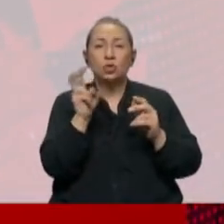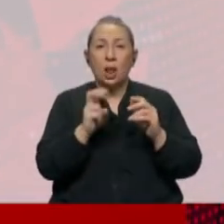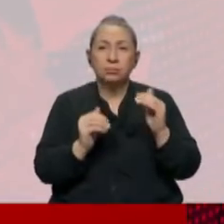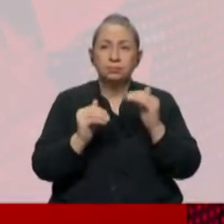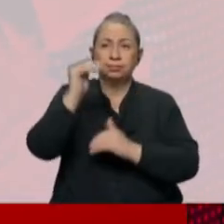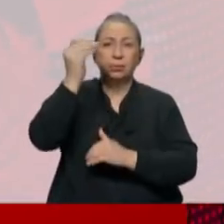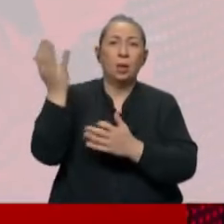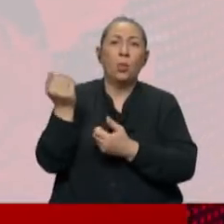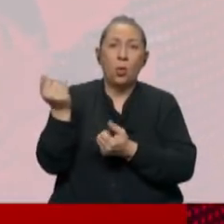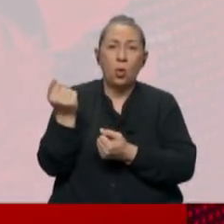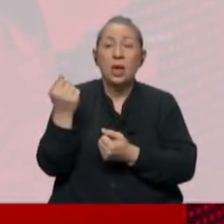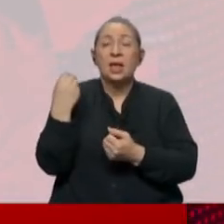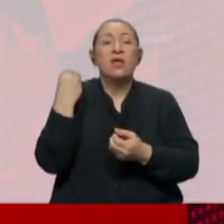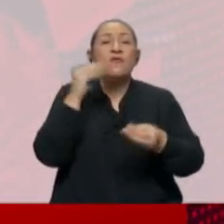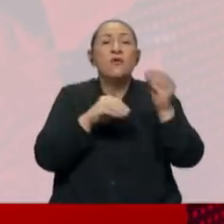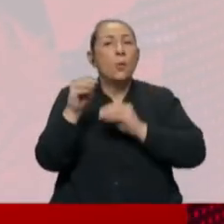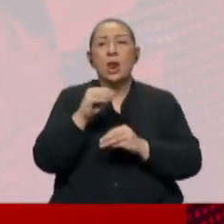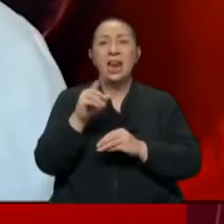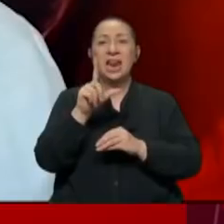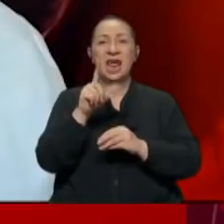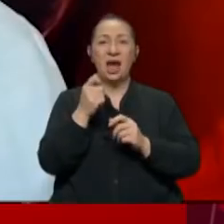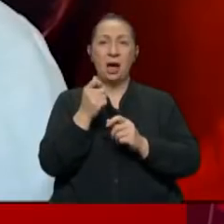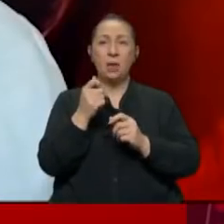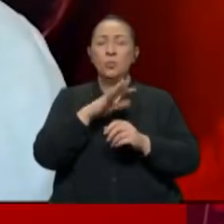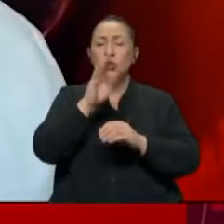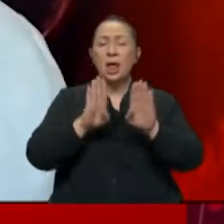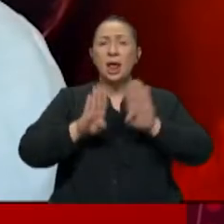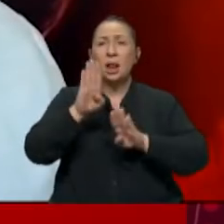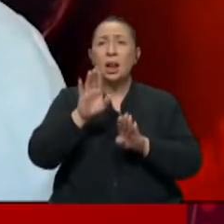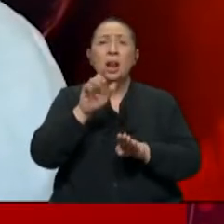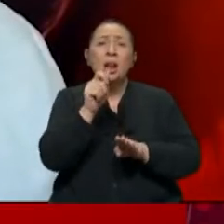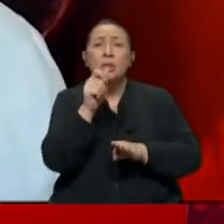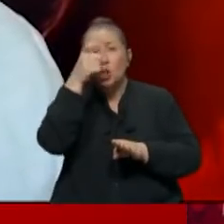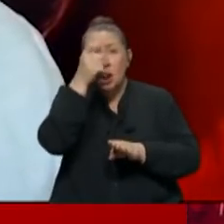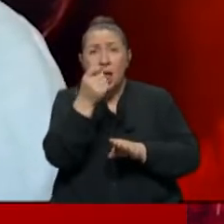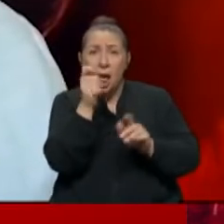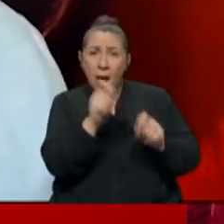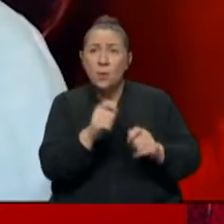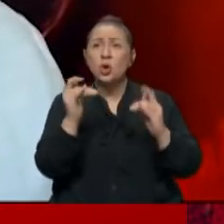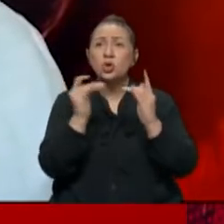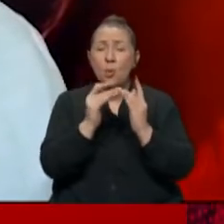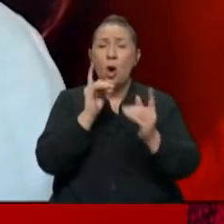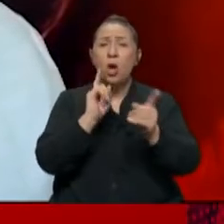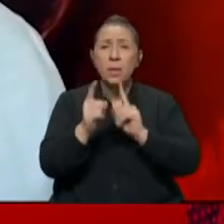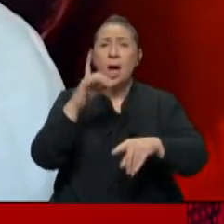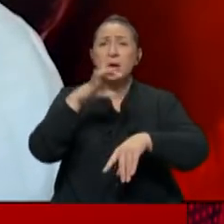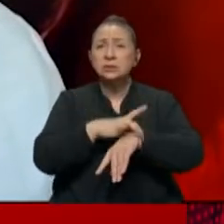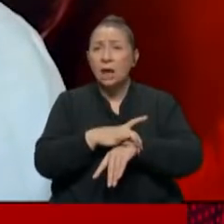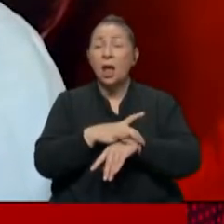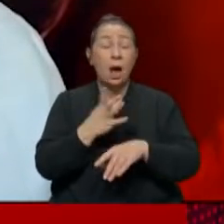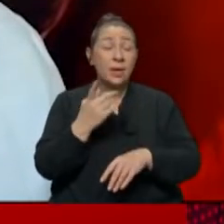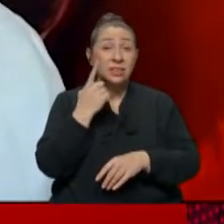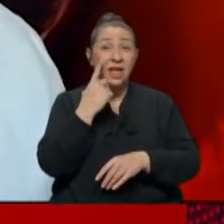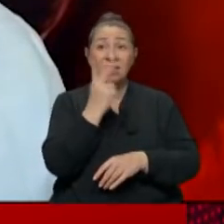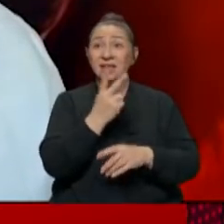dolar kuruyla temin ediyor yeni formül ile anlaşma bütün ihaleleri bir acısı yaparsın köprü otoyol hastane